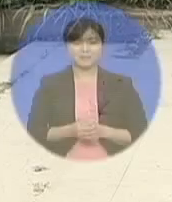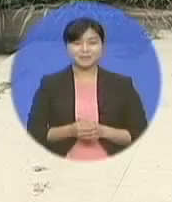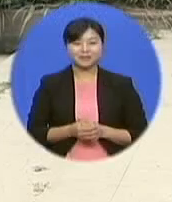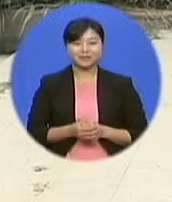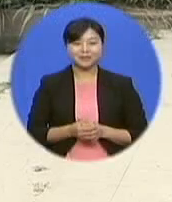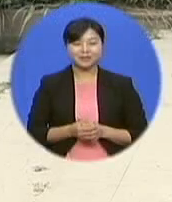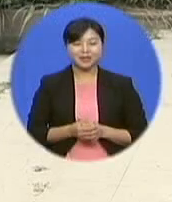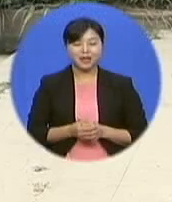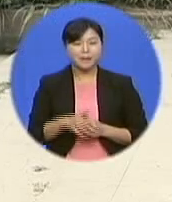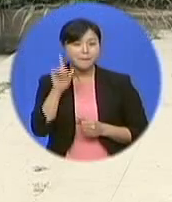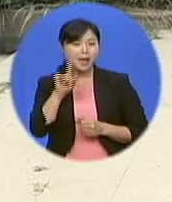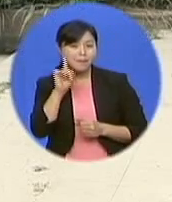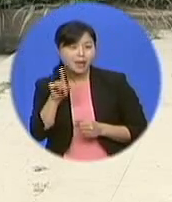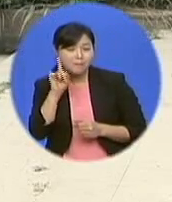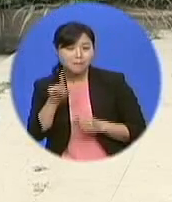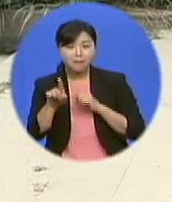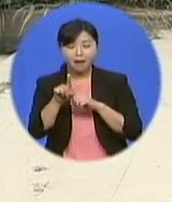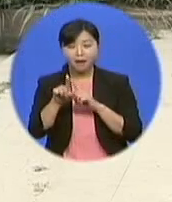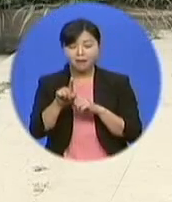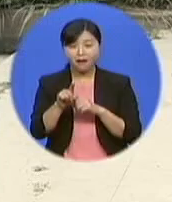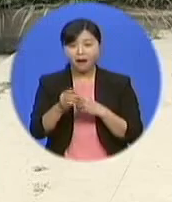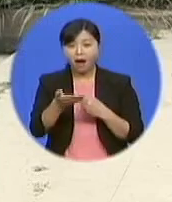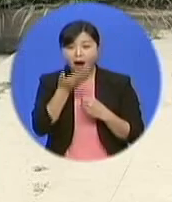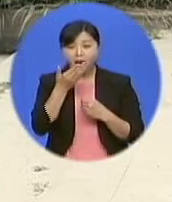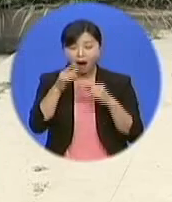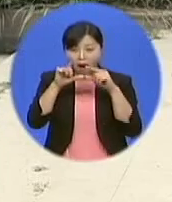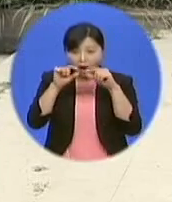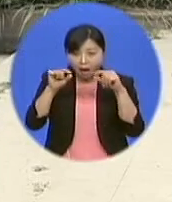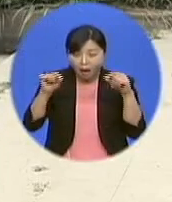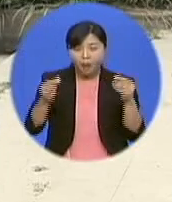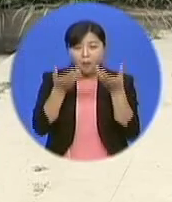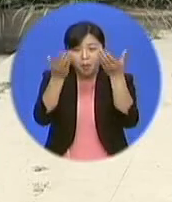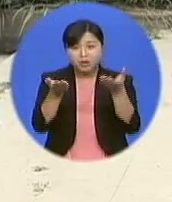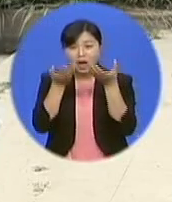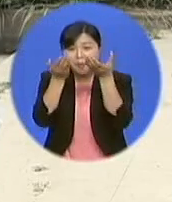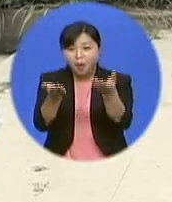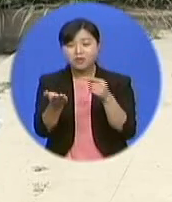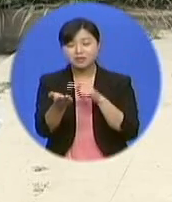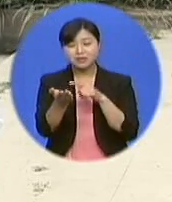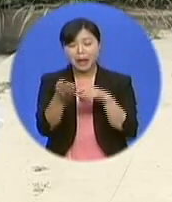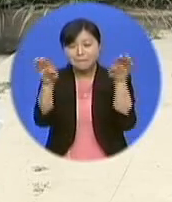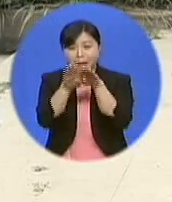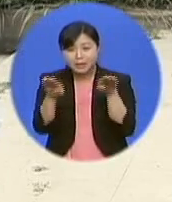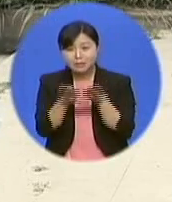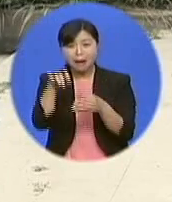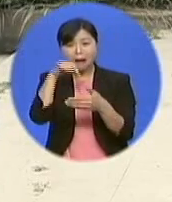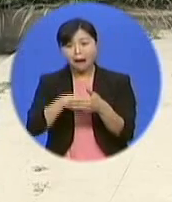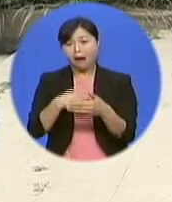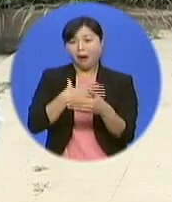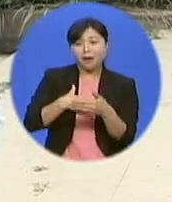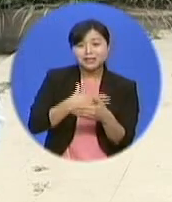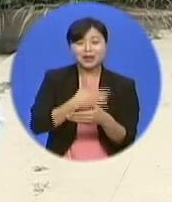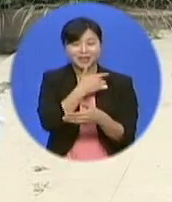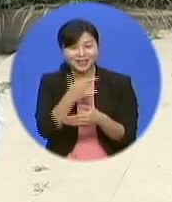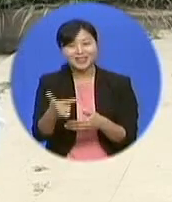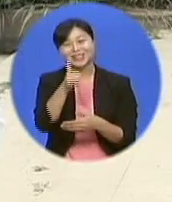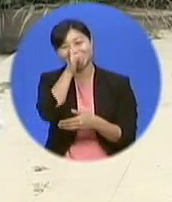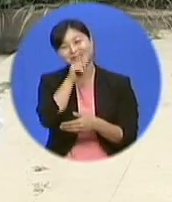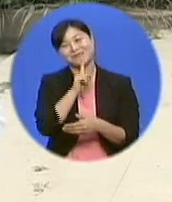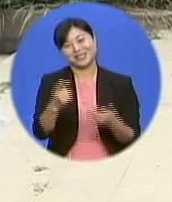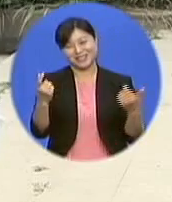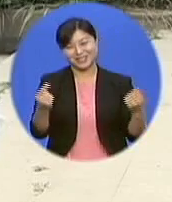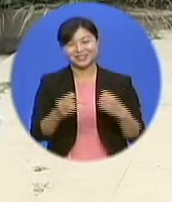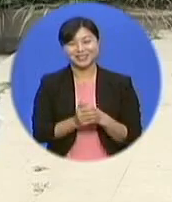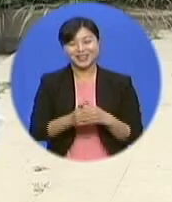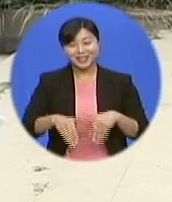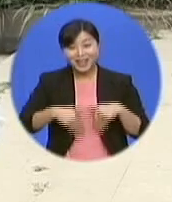이제는 단 하루라도 식사 봉사를 걸으면 심장이 콩닥콩닥거리고 안절부절 못한다는 한마음 봉사단. 앞으로도